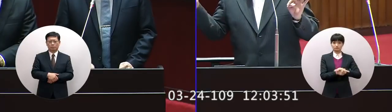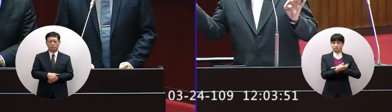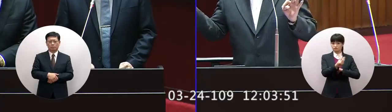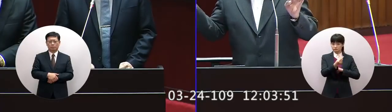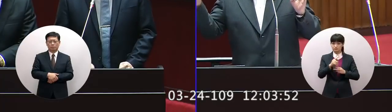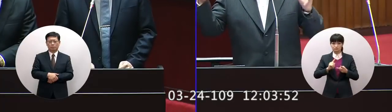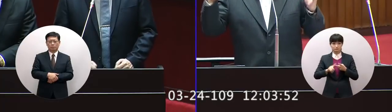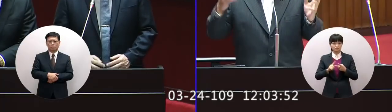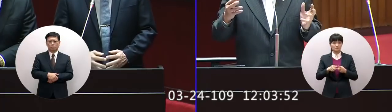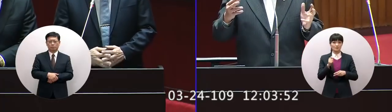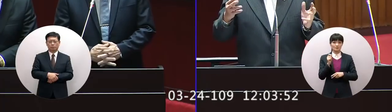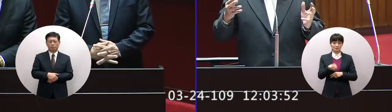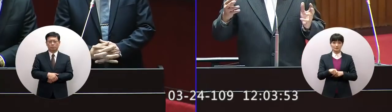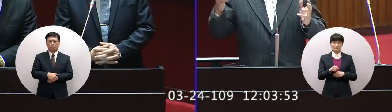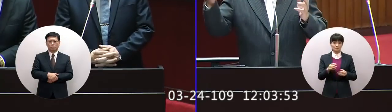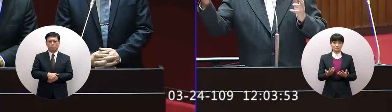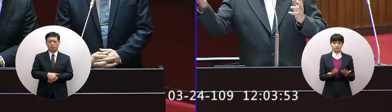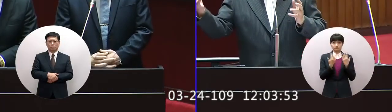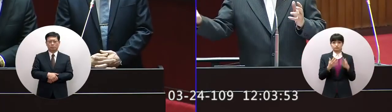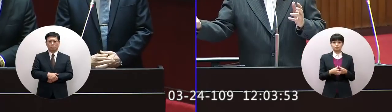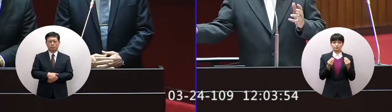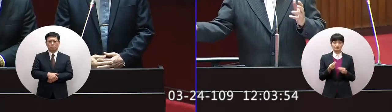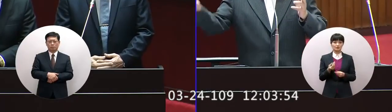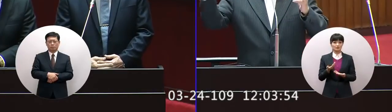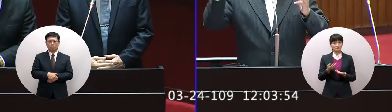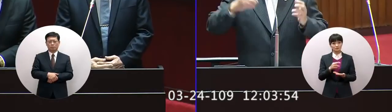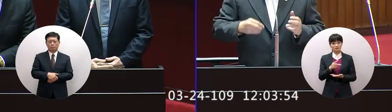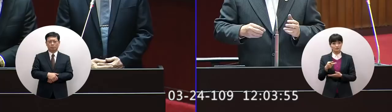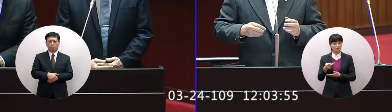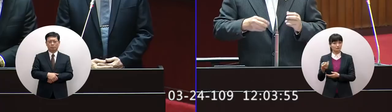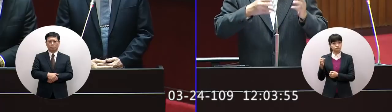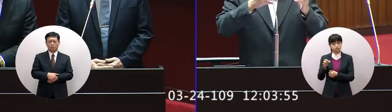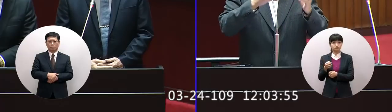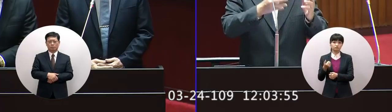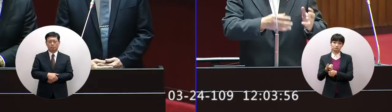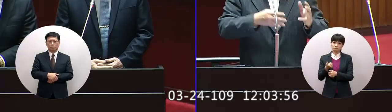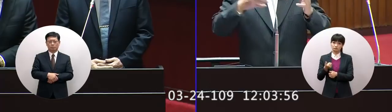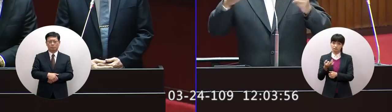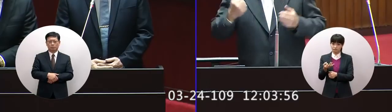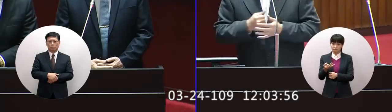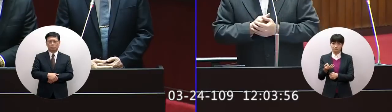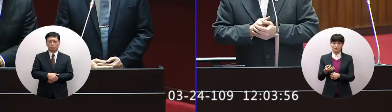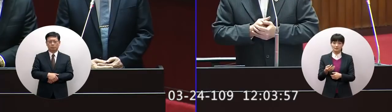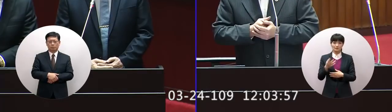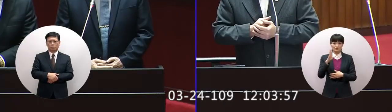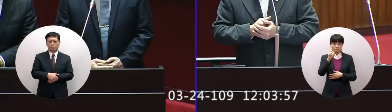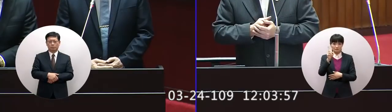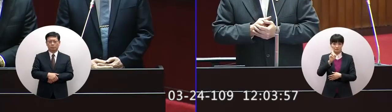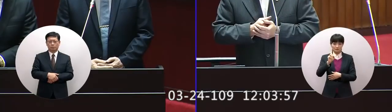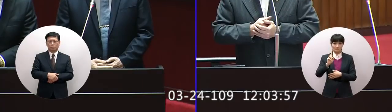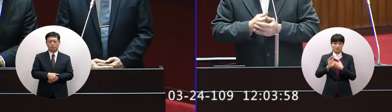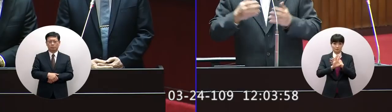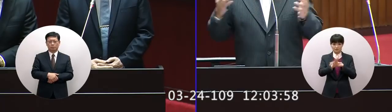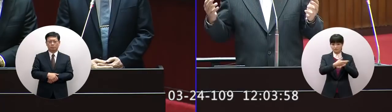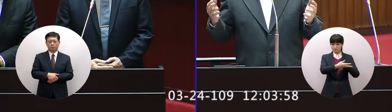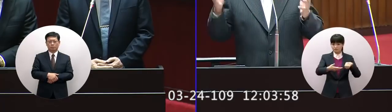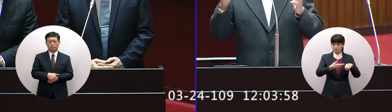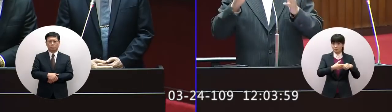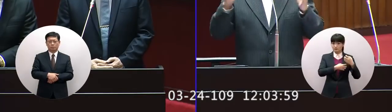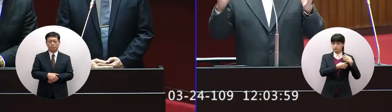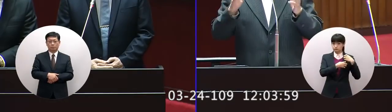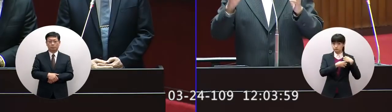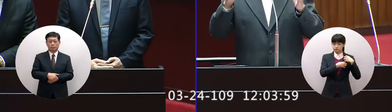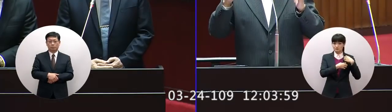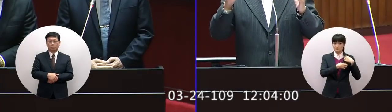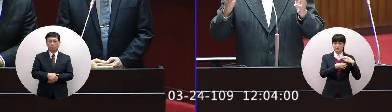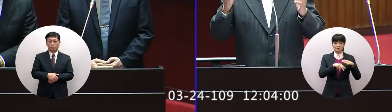的，有一个东引的士兵从外岛跑回台湾，为了给女朋友过生日，最后判他